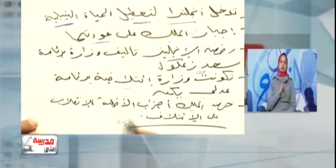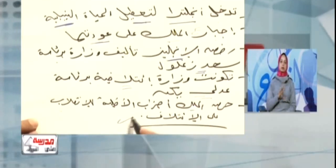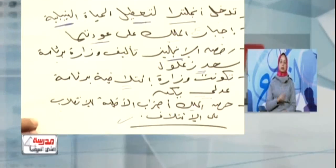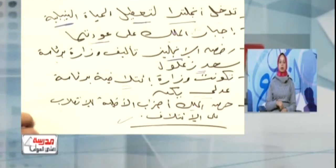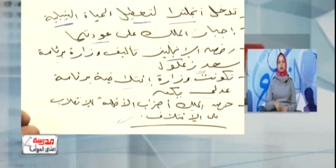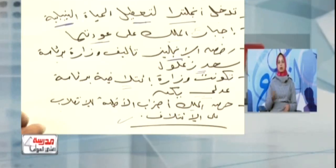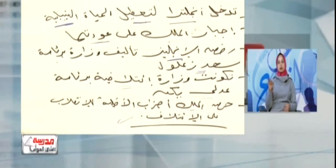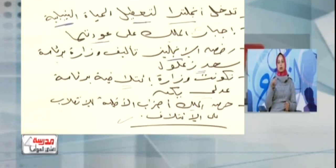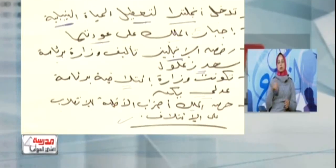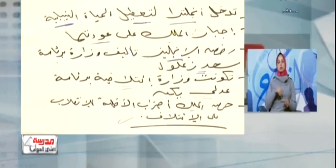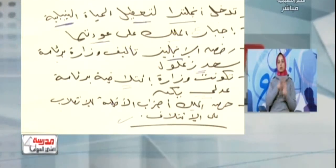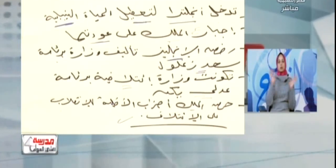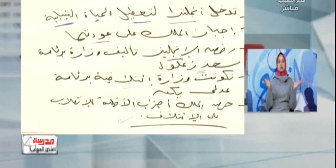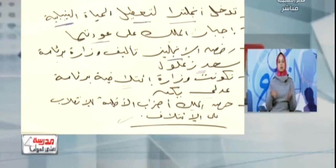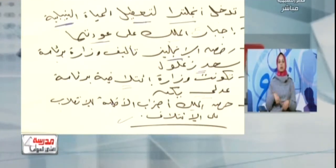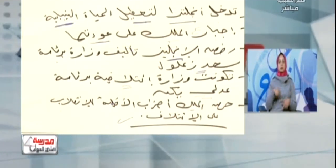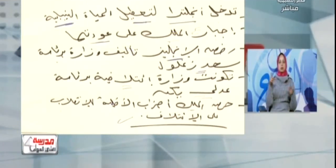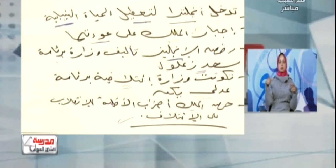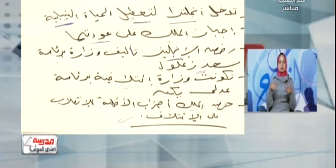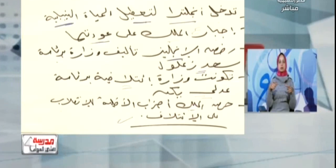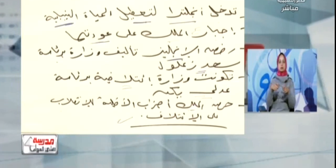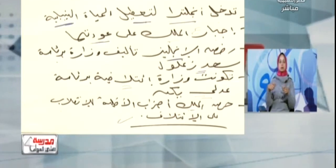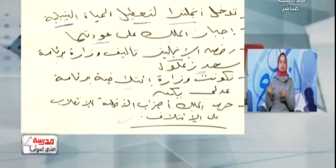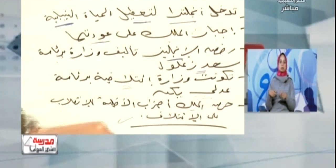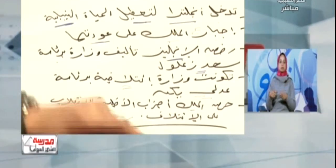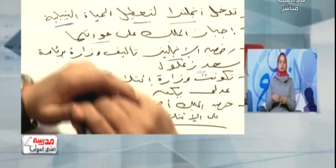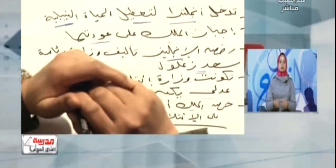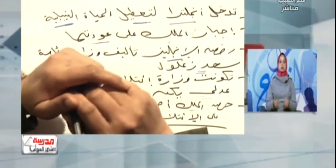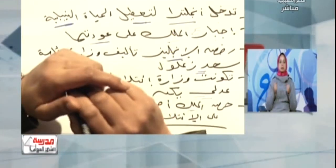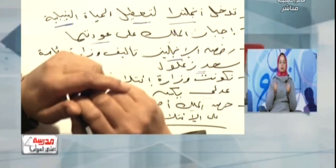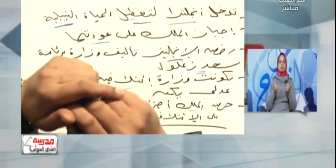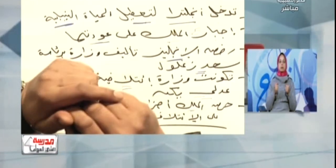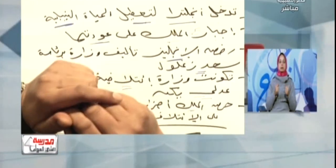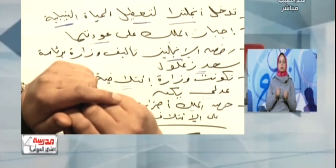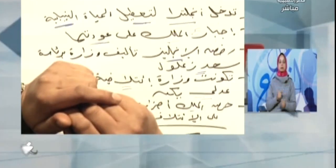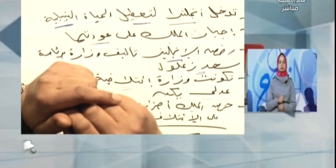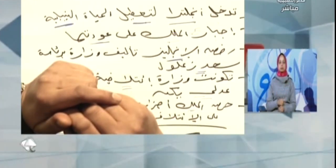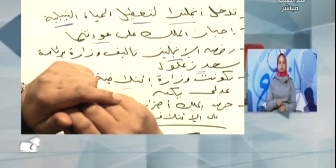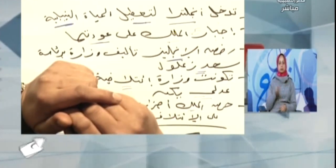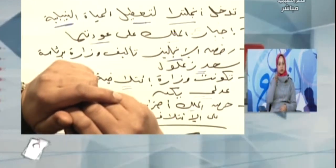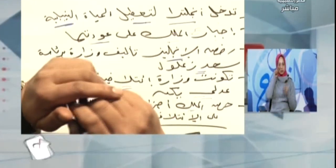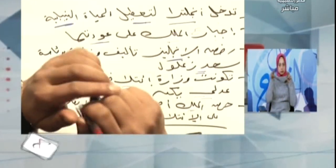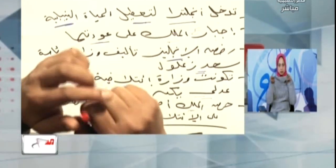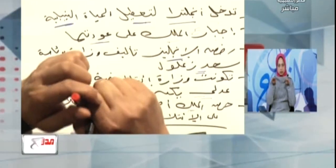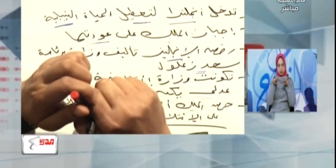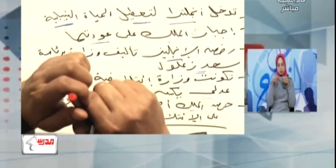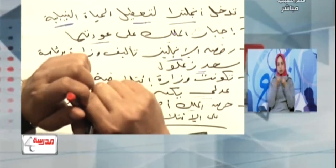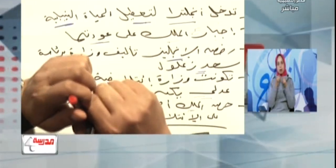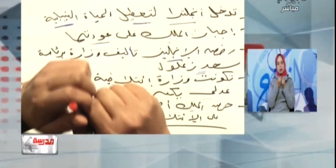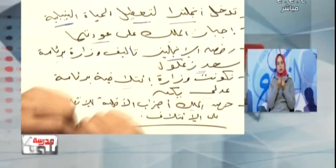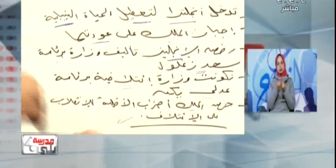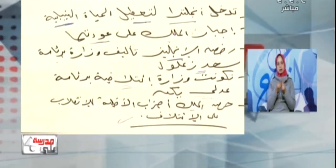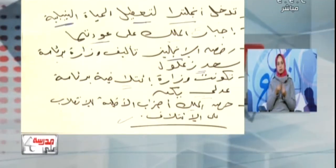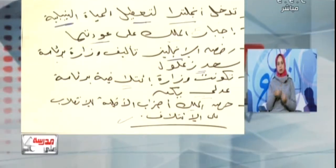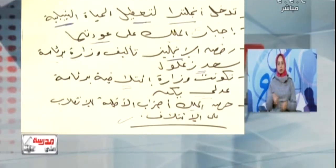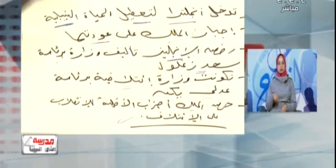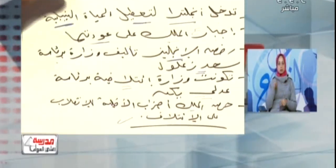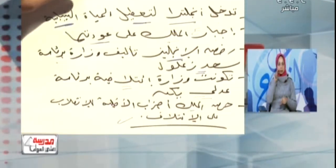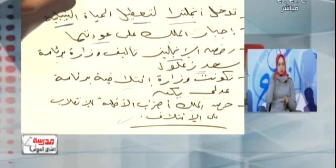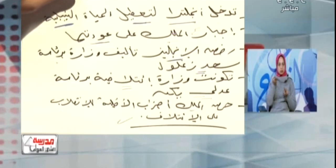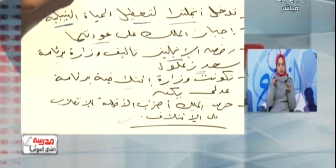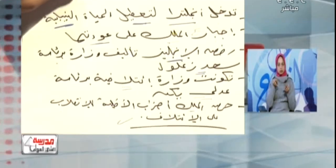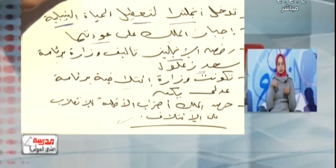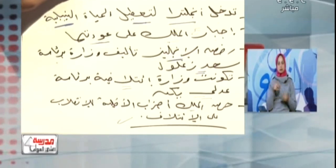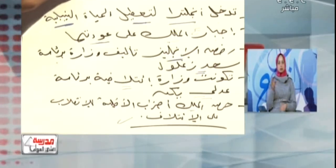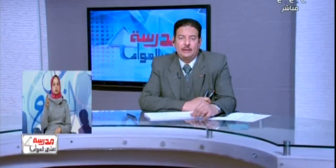للانقلاب على الائتلاف. واحده واحده بقى كده ونركز مع بعض. خلي بالكم معايا. لما اجي اقول دلوقتي